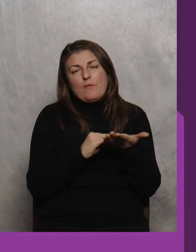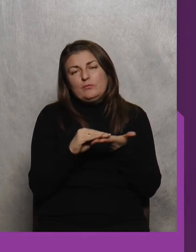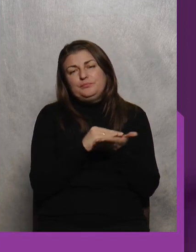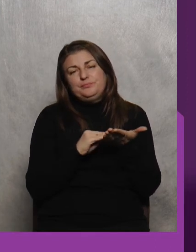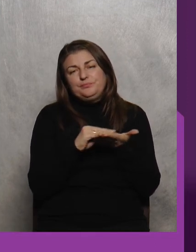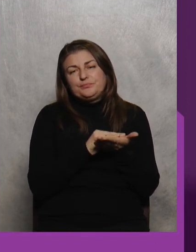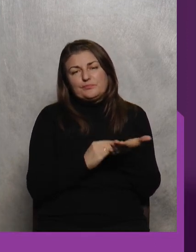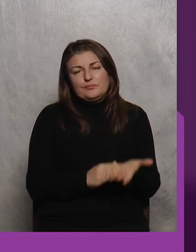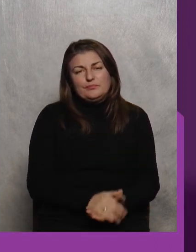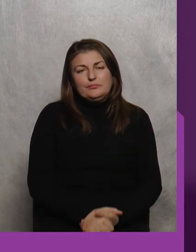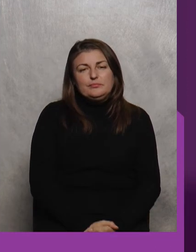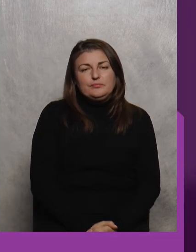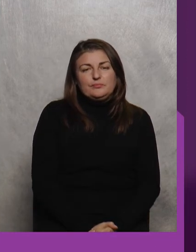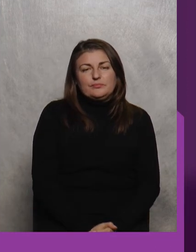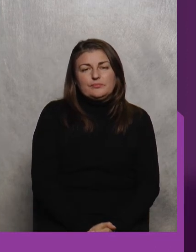повторюється